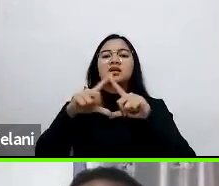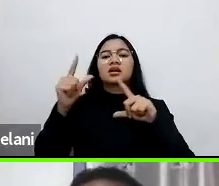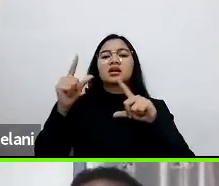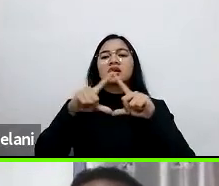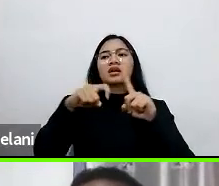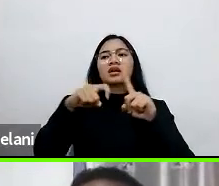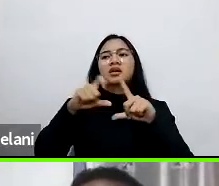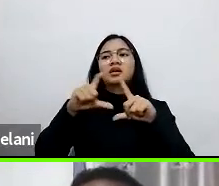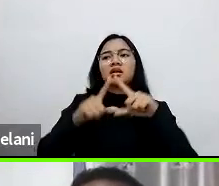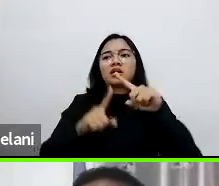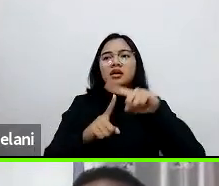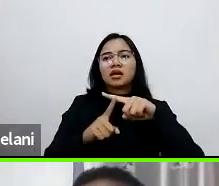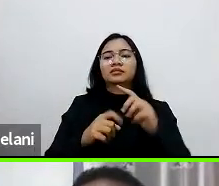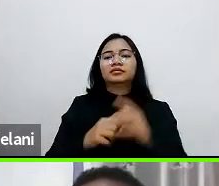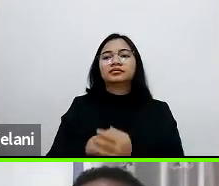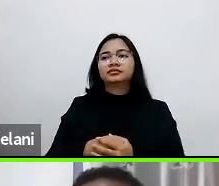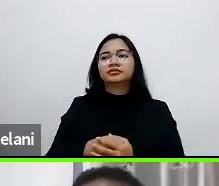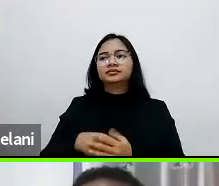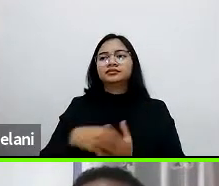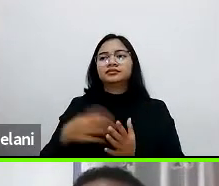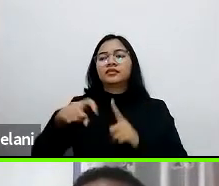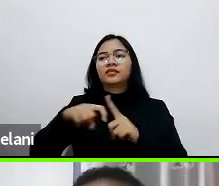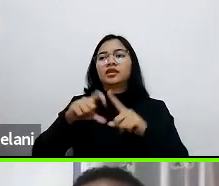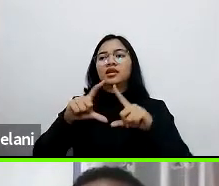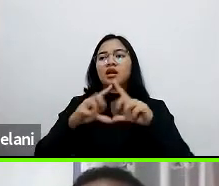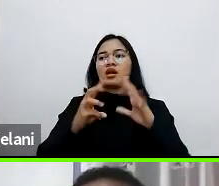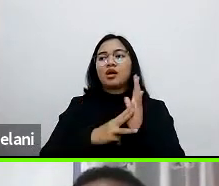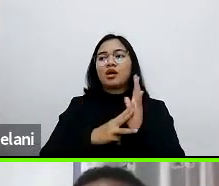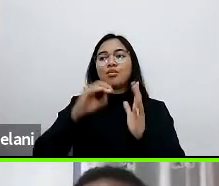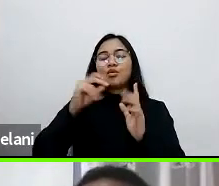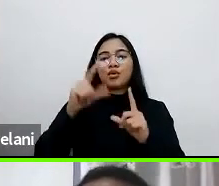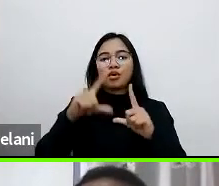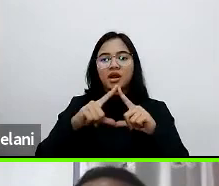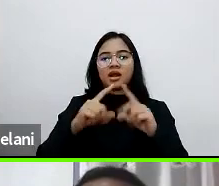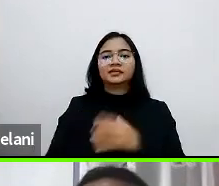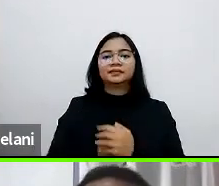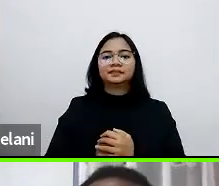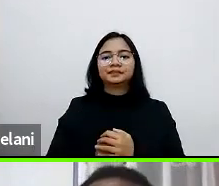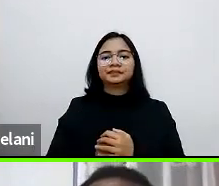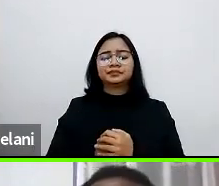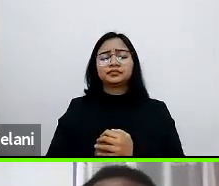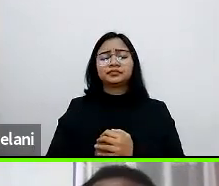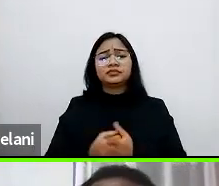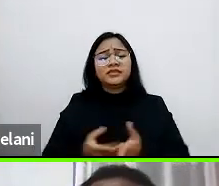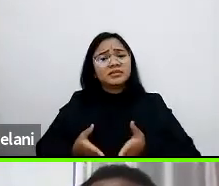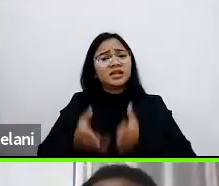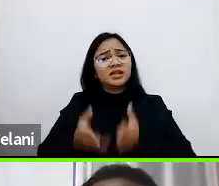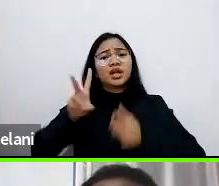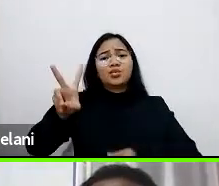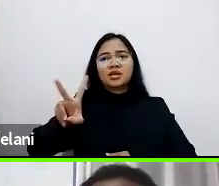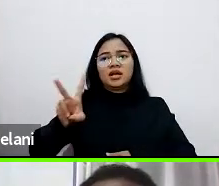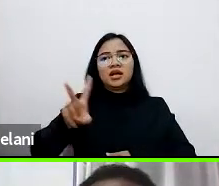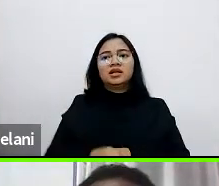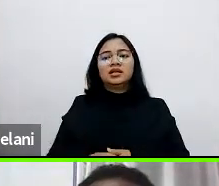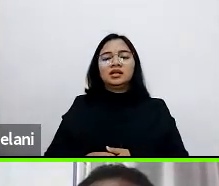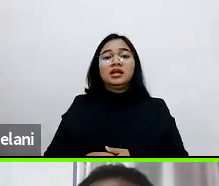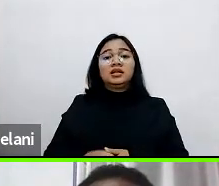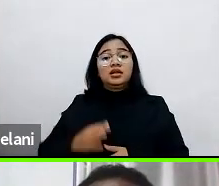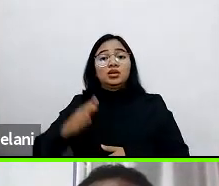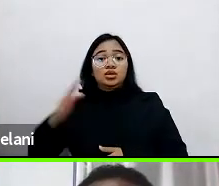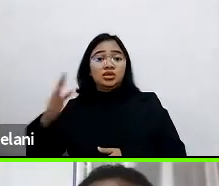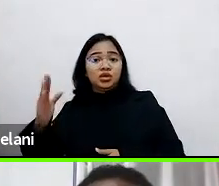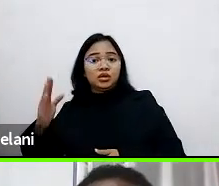menjalankan yang menurut saya menjalankan keduanya. Jadi di satu sisi mereka menjalankan